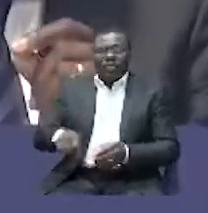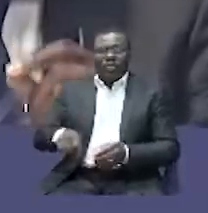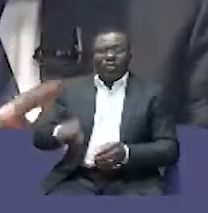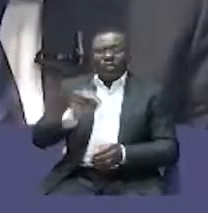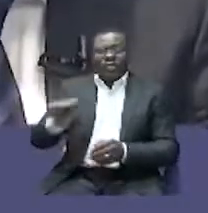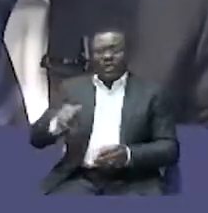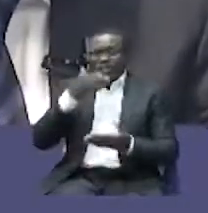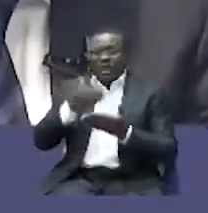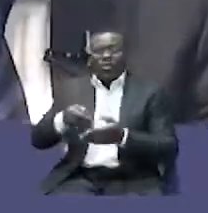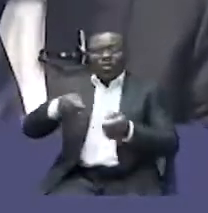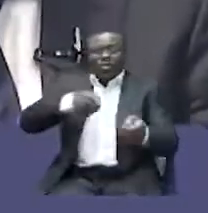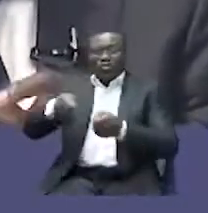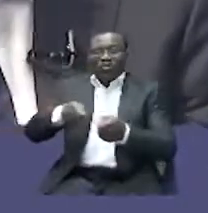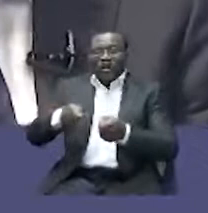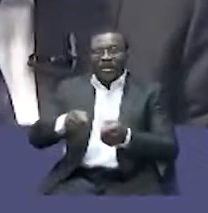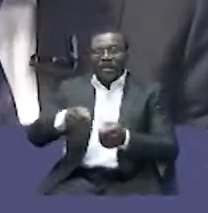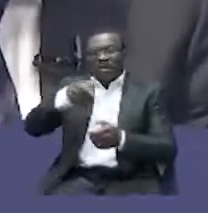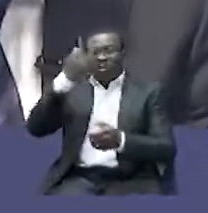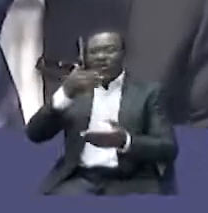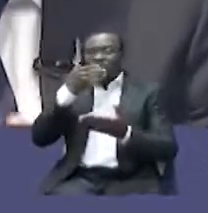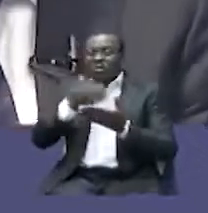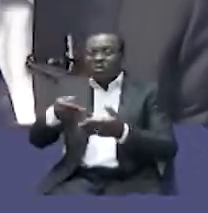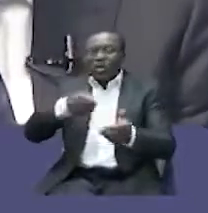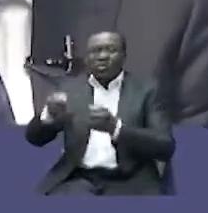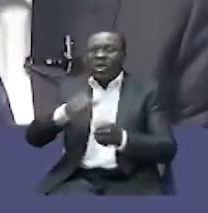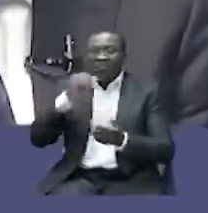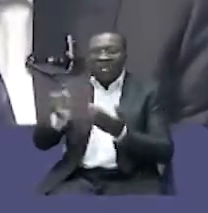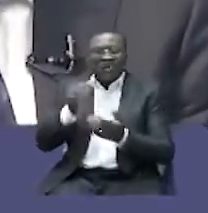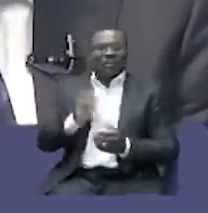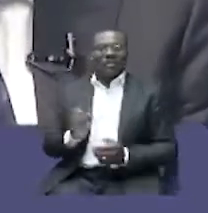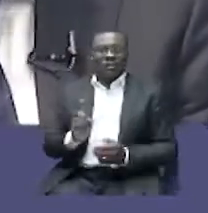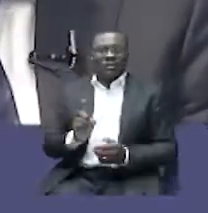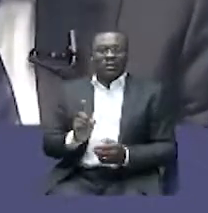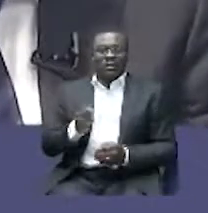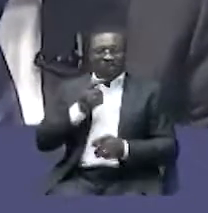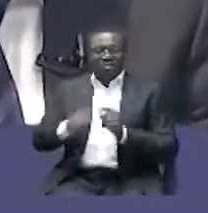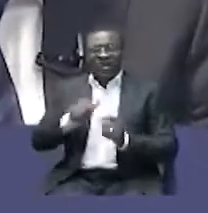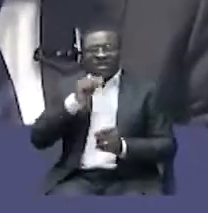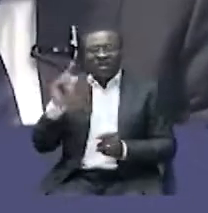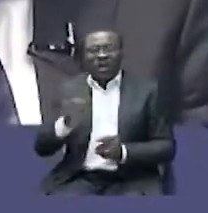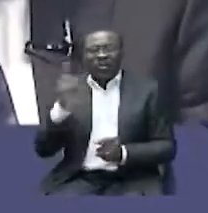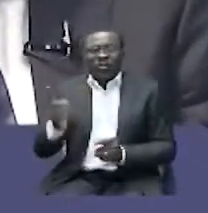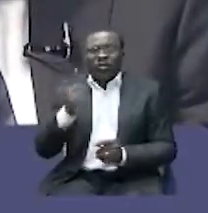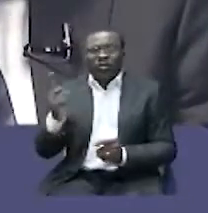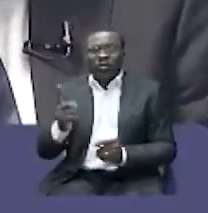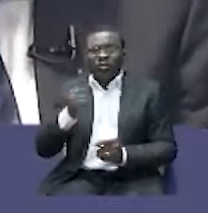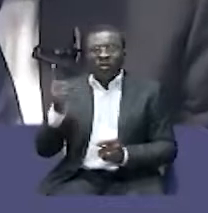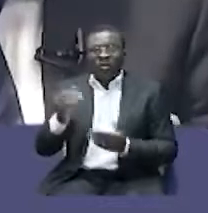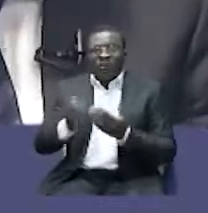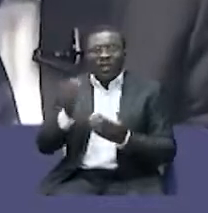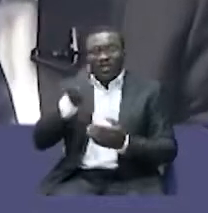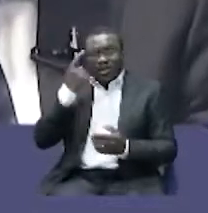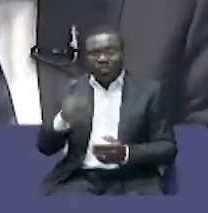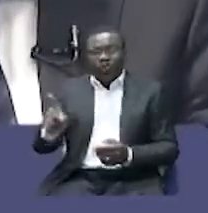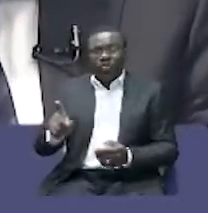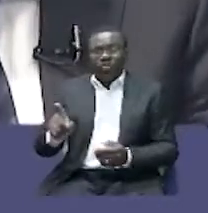la bonne gouvernance. Parce que bien gouverner, ce n'est pas facile, ce n'est pas aisé, et ce n'est pas toujours facile